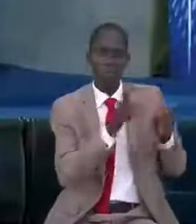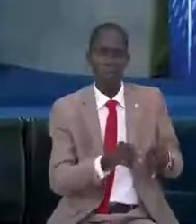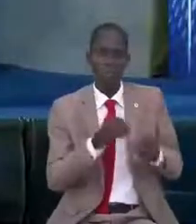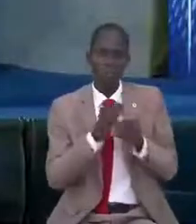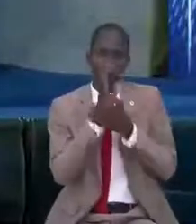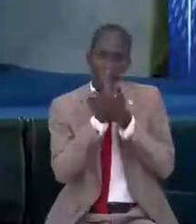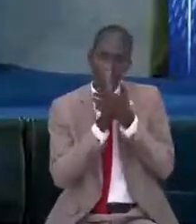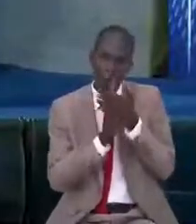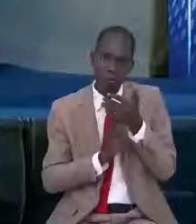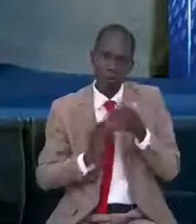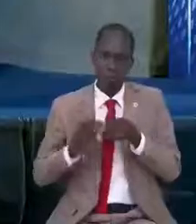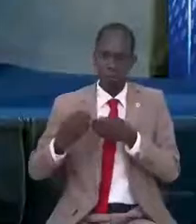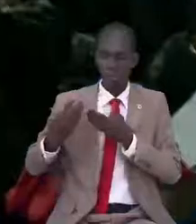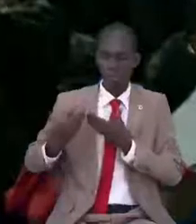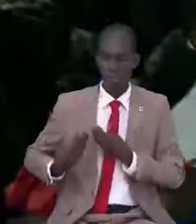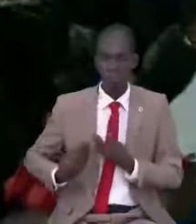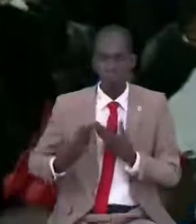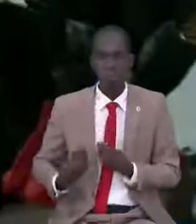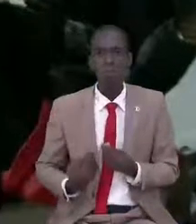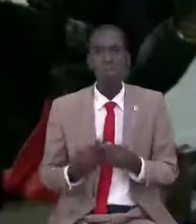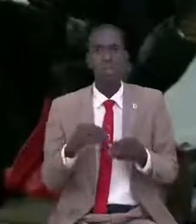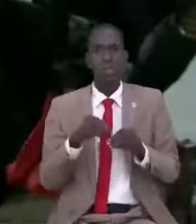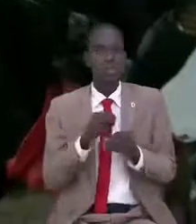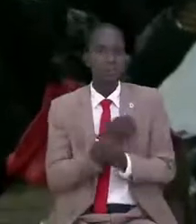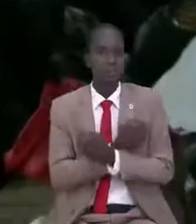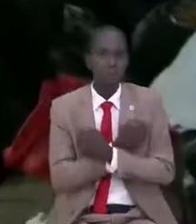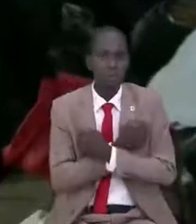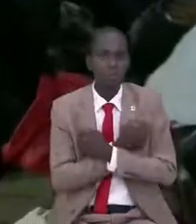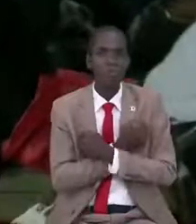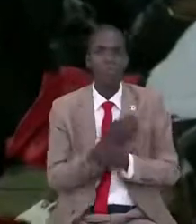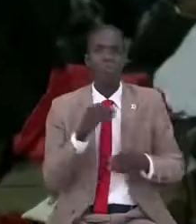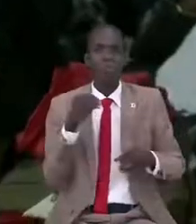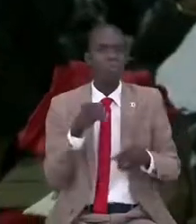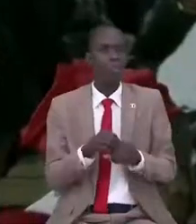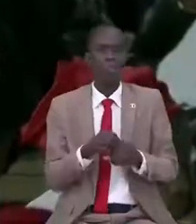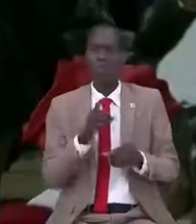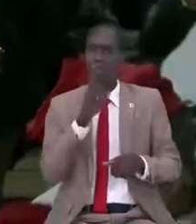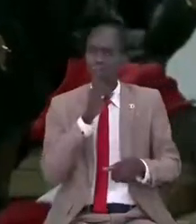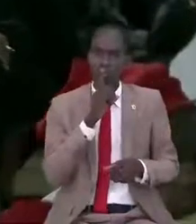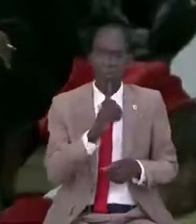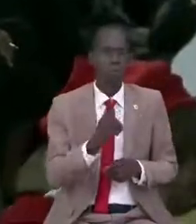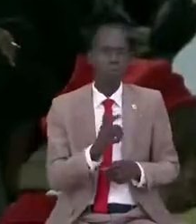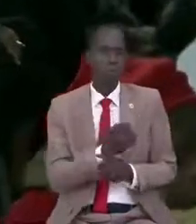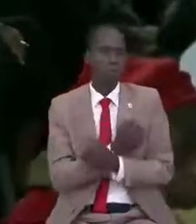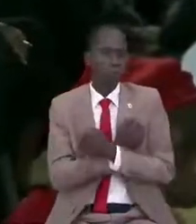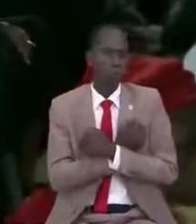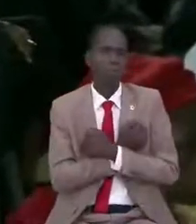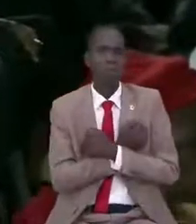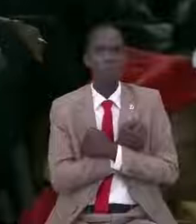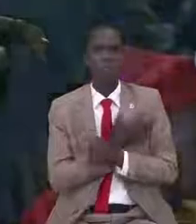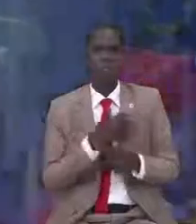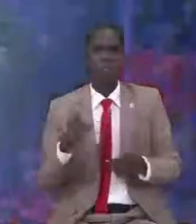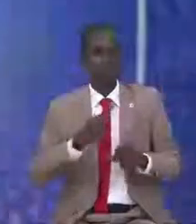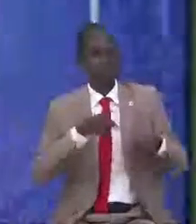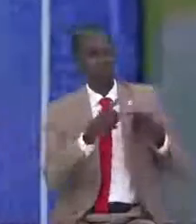dans la douceur, dans l'humilité, dans l'amour, dans la compassion véritable, et